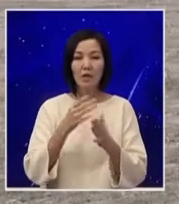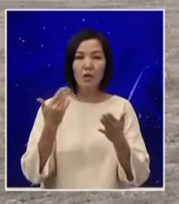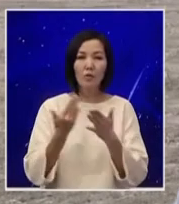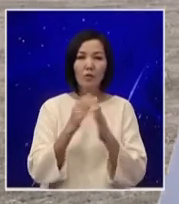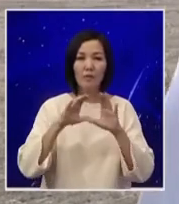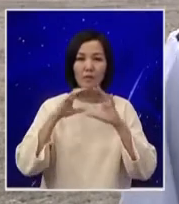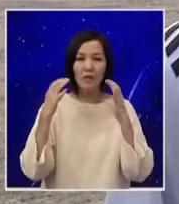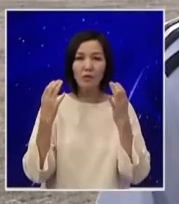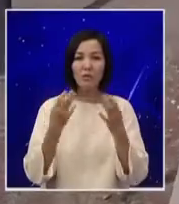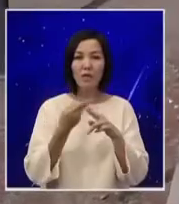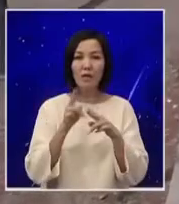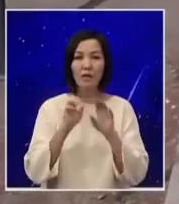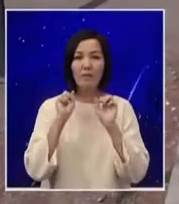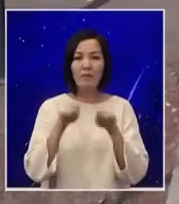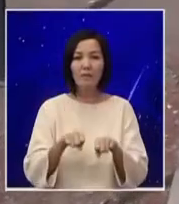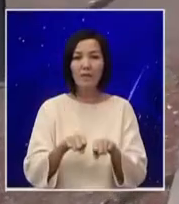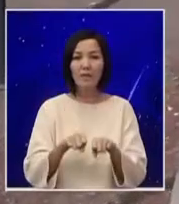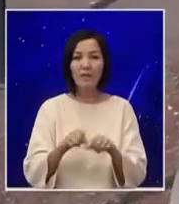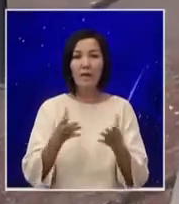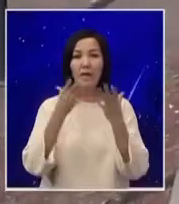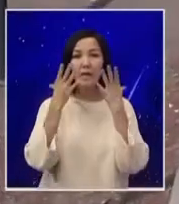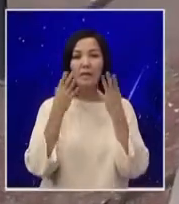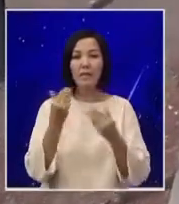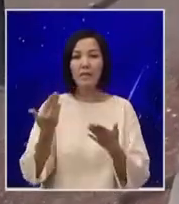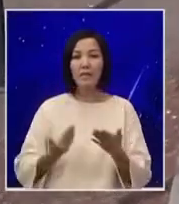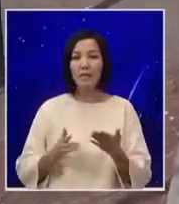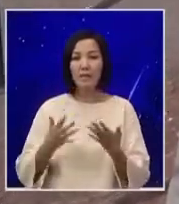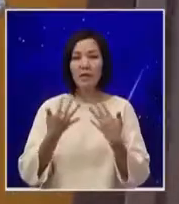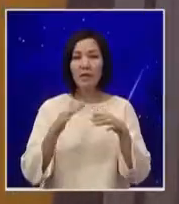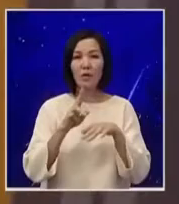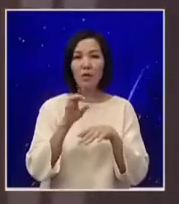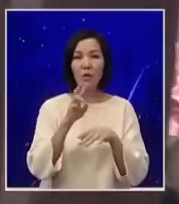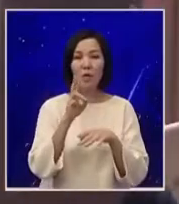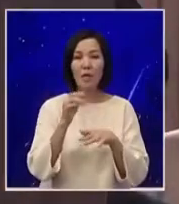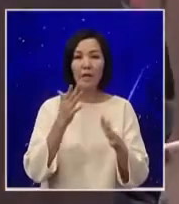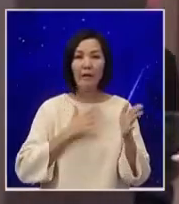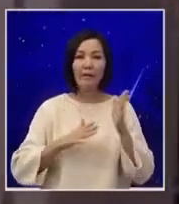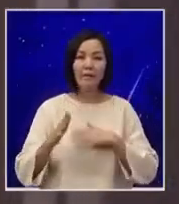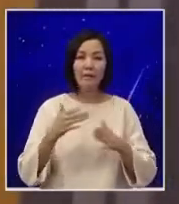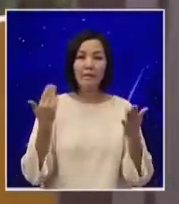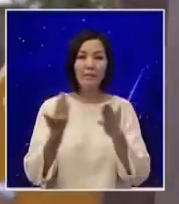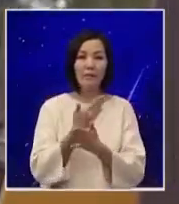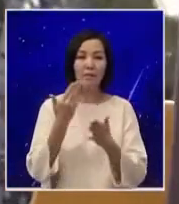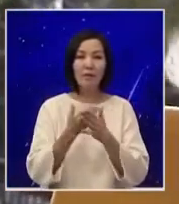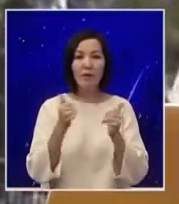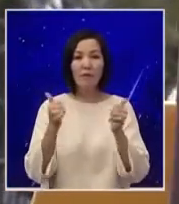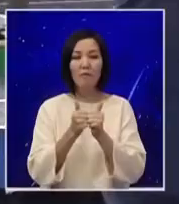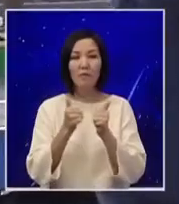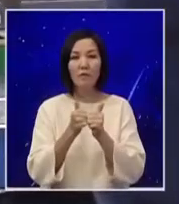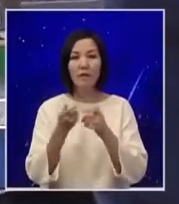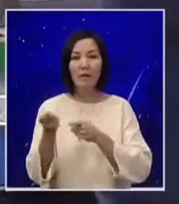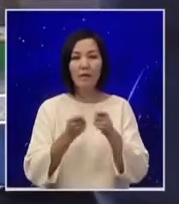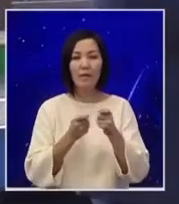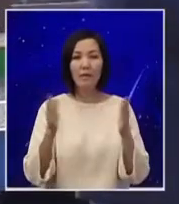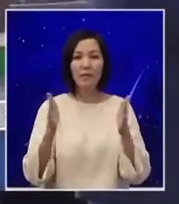это позволяет это день ознаменовался для жителей села к угол и еще одним радостным событием вот здесь сельского акимата открылся мини